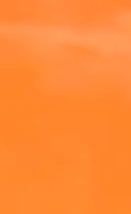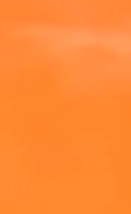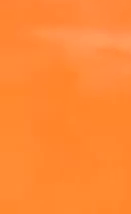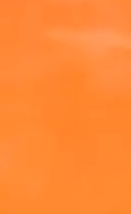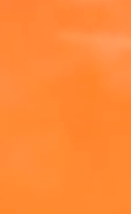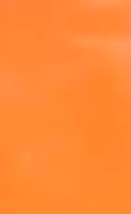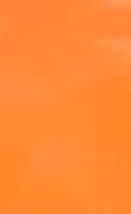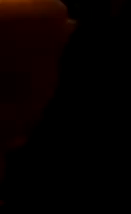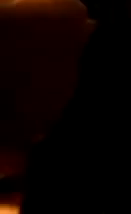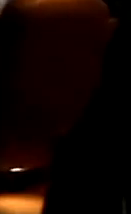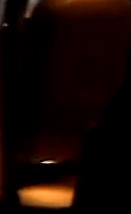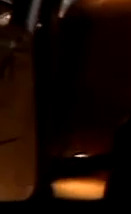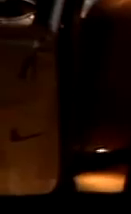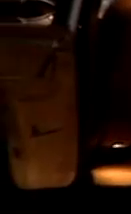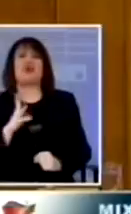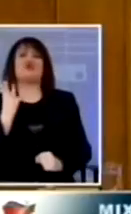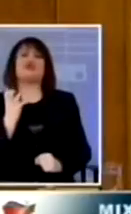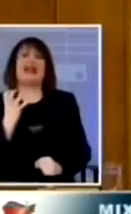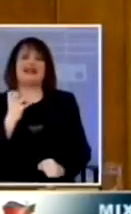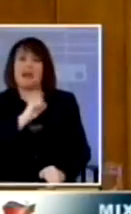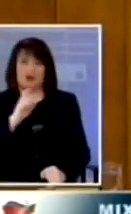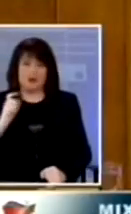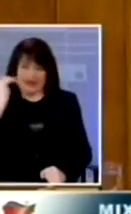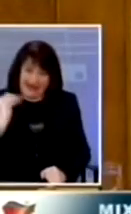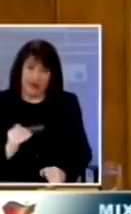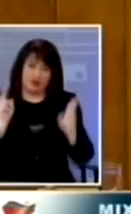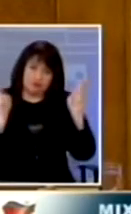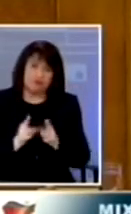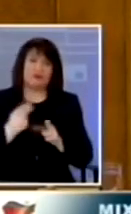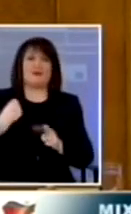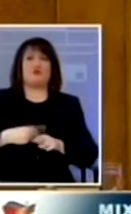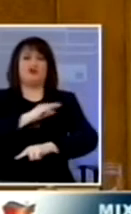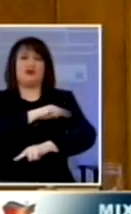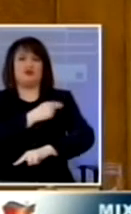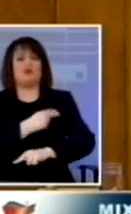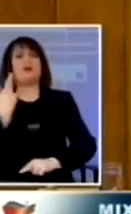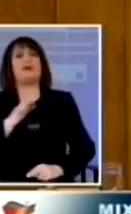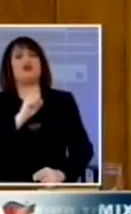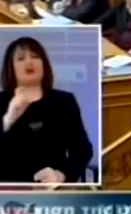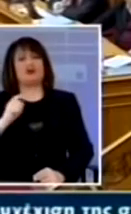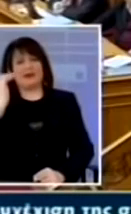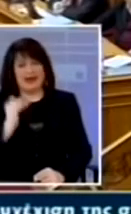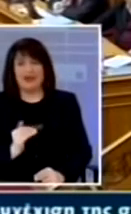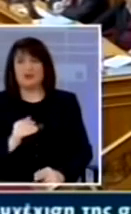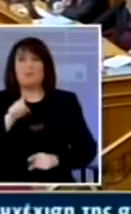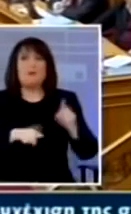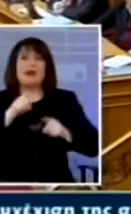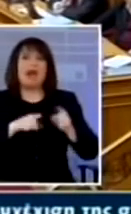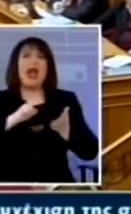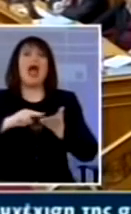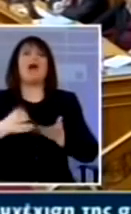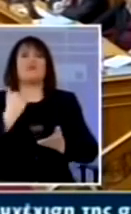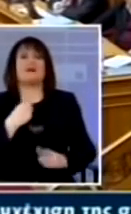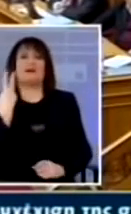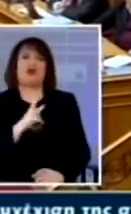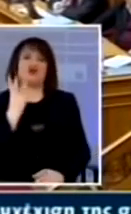και δειγμάτων DNA. Αυτό που μου είπαν από την ασφάλεια είναι να κοιτάξω και αυτό κάνω τώρα, τα έγγραφα μου όλα. Μέχρι τώρα τα